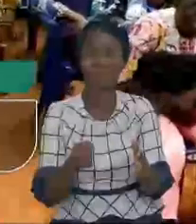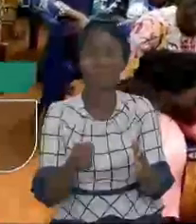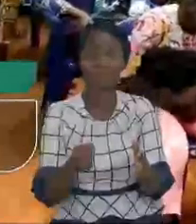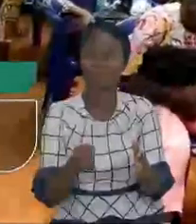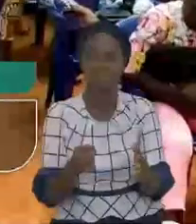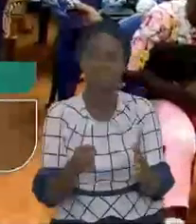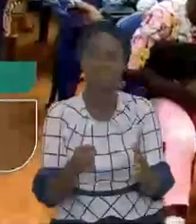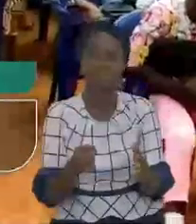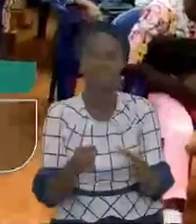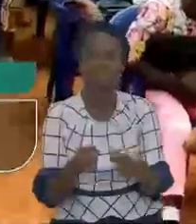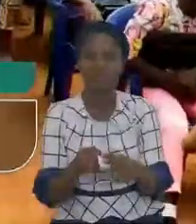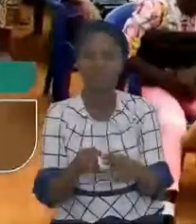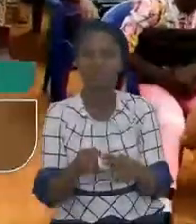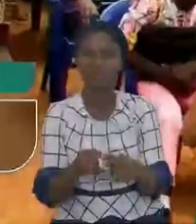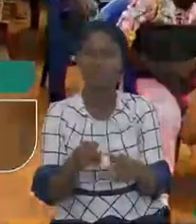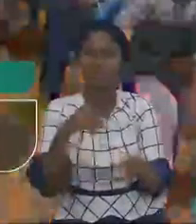Et tu aimes